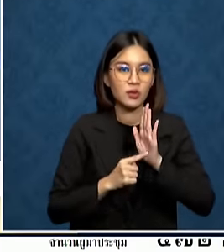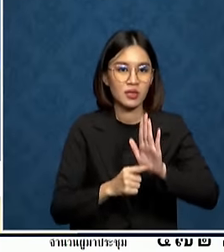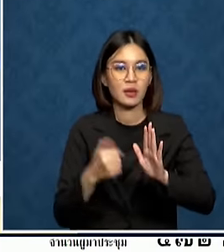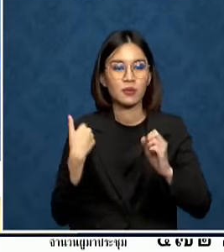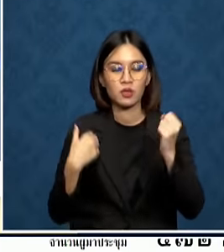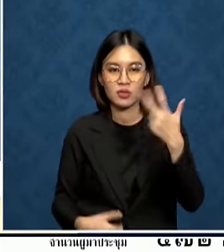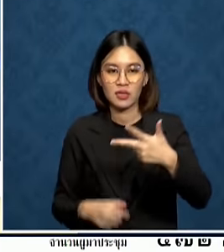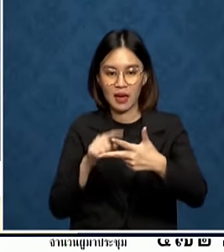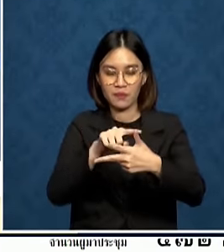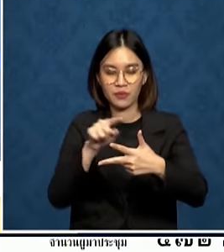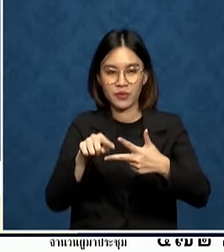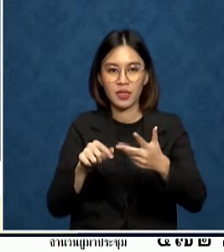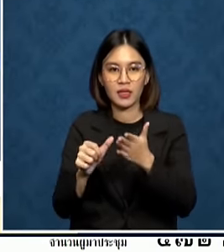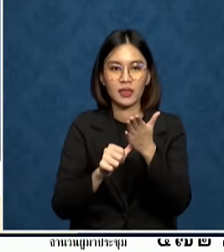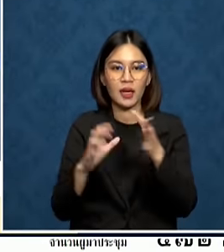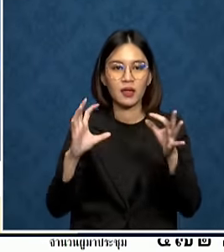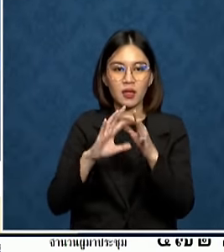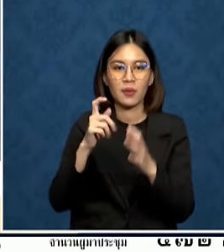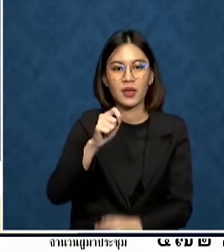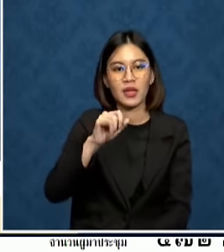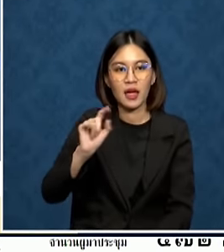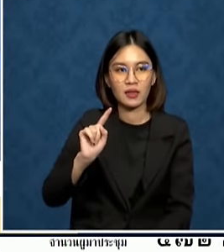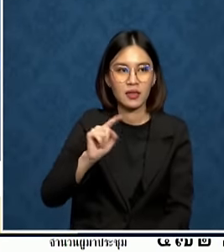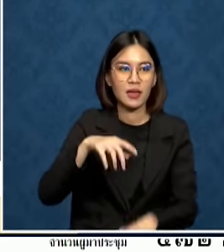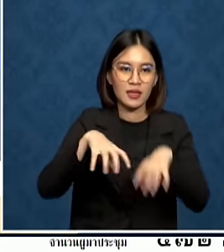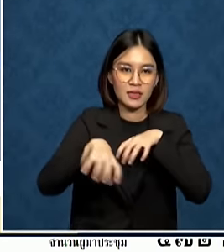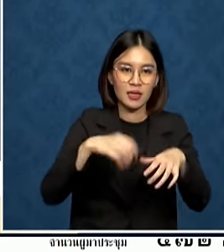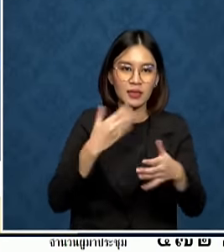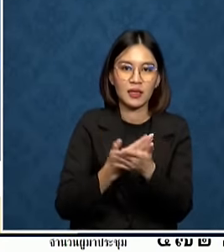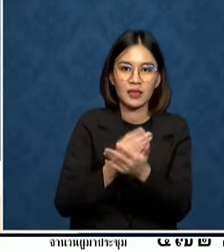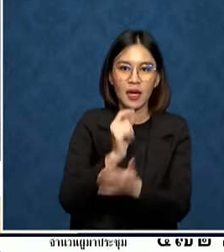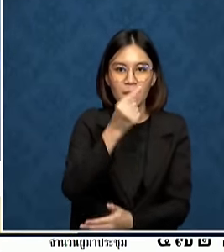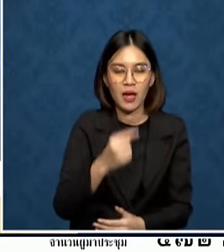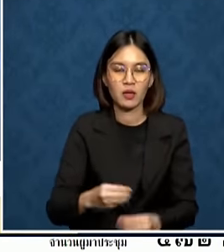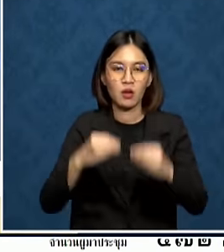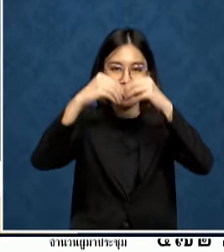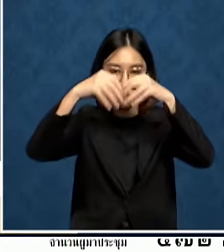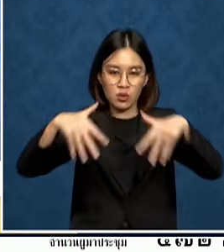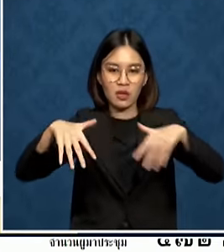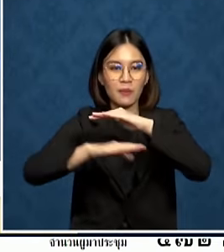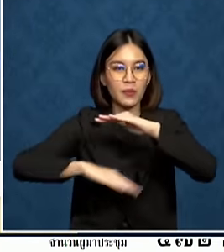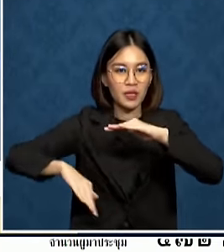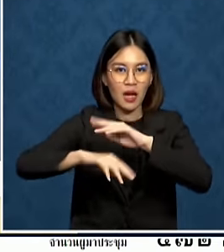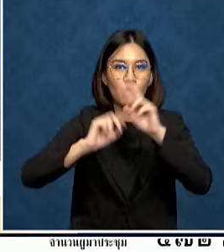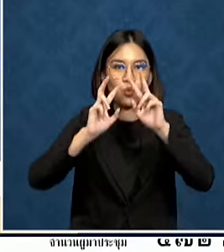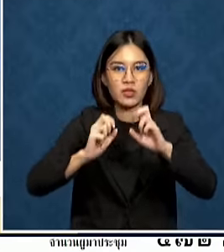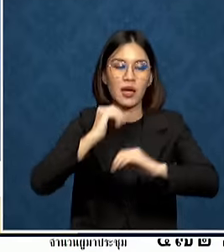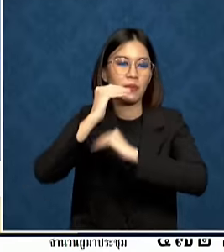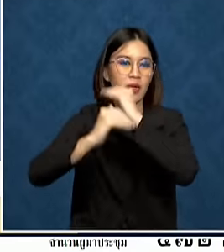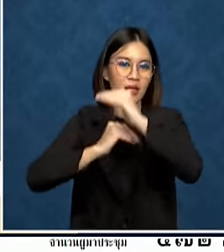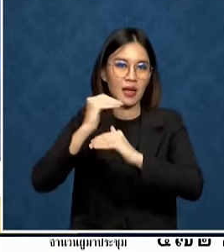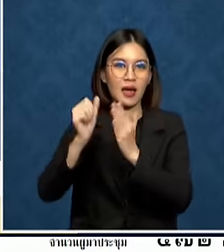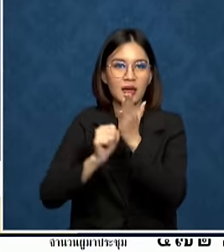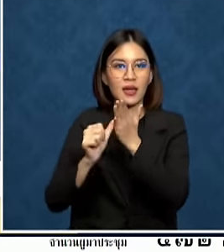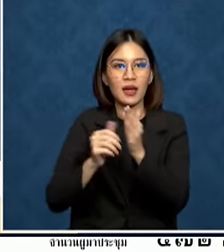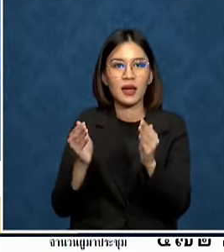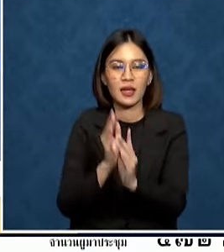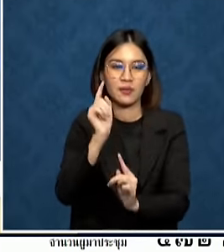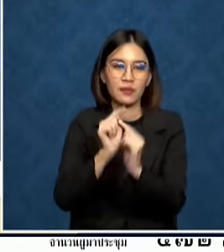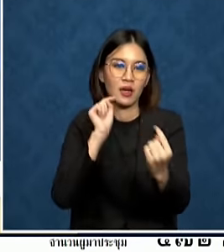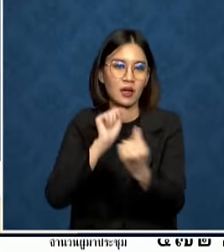ครับเพื่อให้ท่านปรับปรุงงบเกี่ยวกับ AI 1จัดสัดสวมงบใหม่เน้นโครงสร้างพื้นฐานและการวิจัยพัฒนา 2ปรับตัวชี้วัดให้เหมาะ